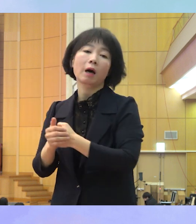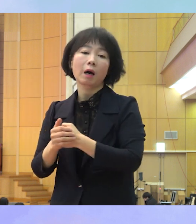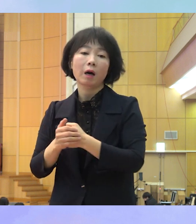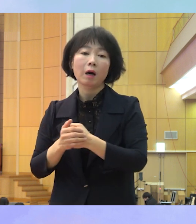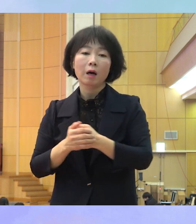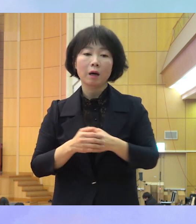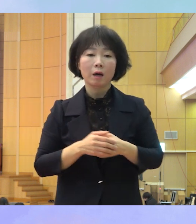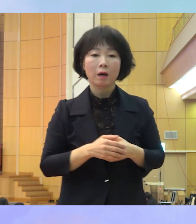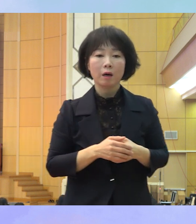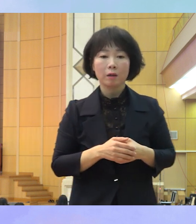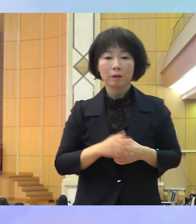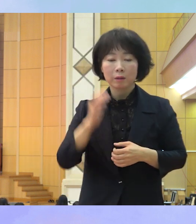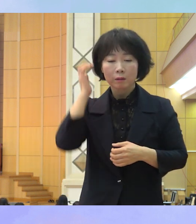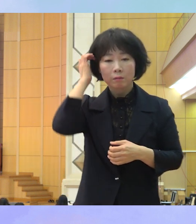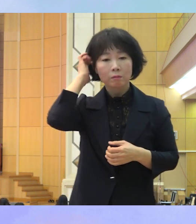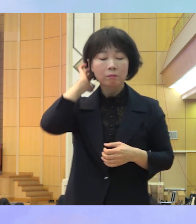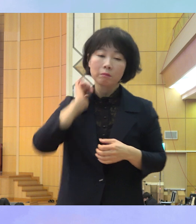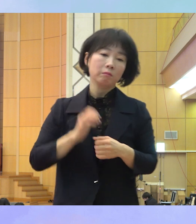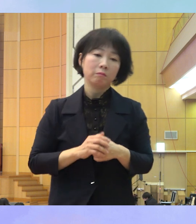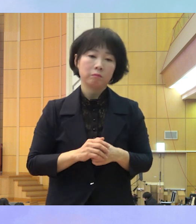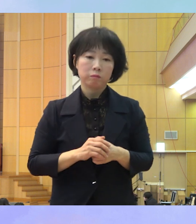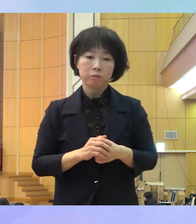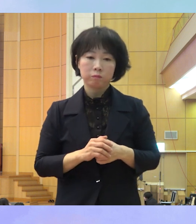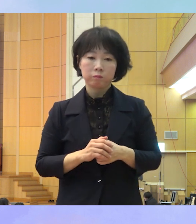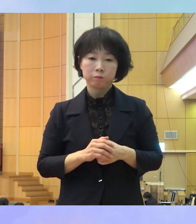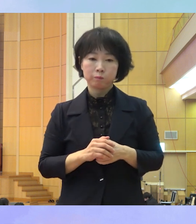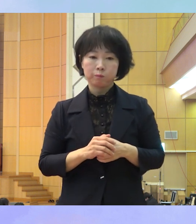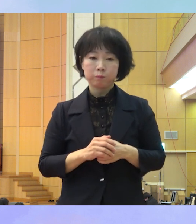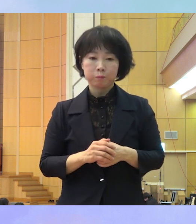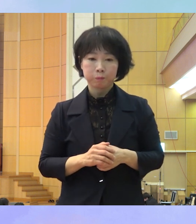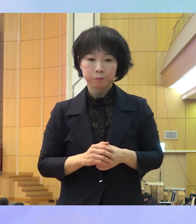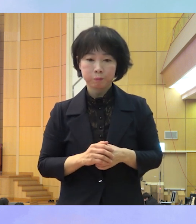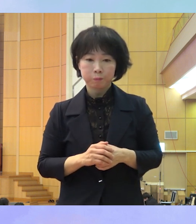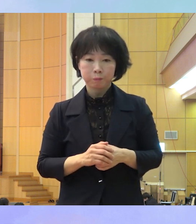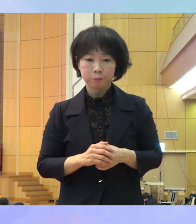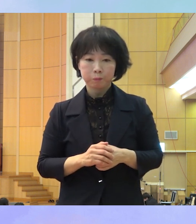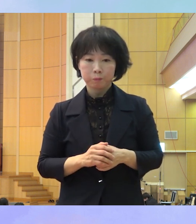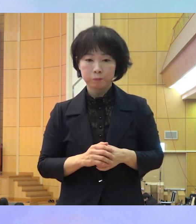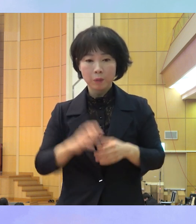다음 주 주일부터는 예배 순서가 일부